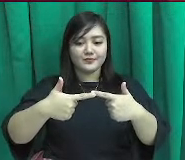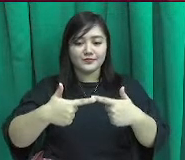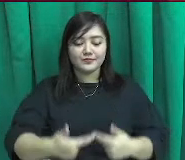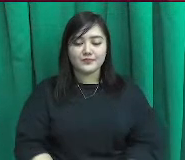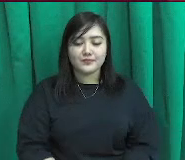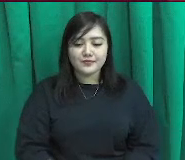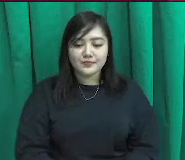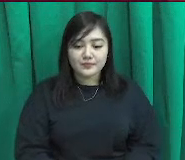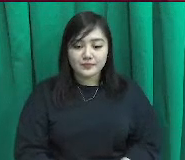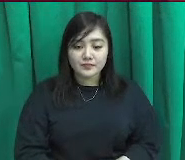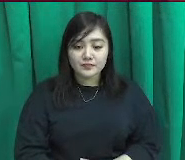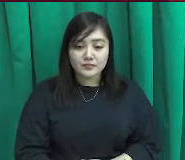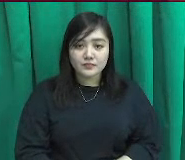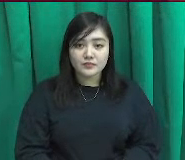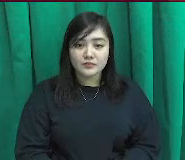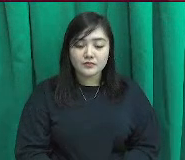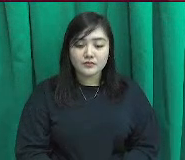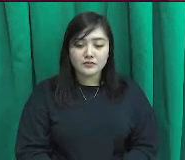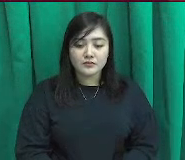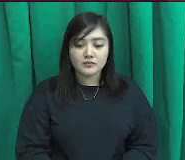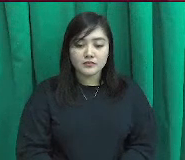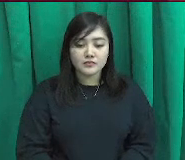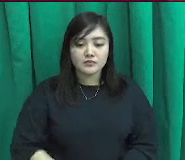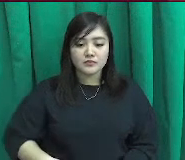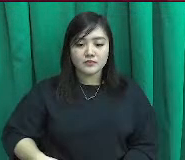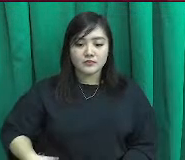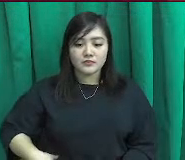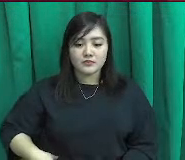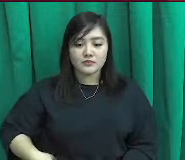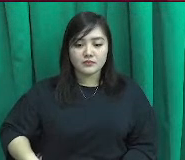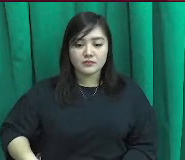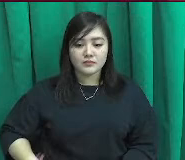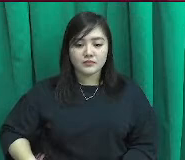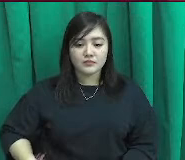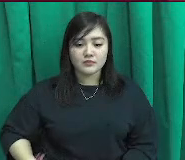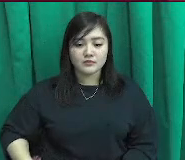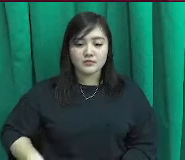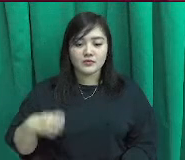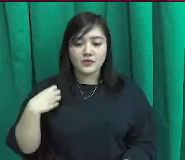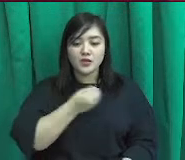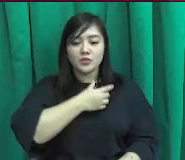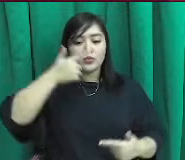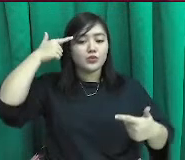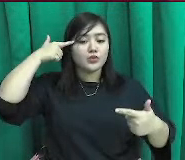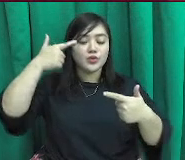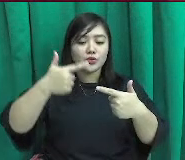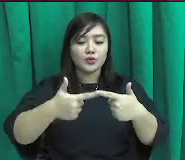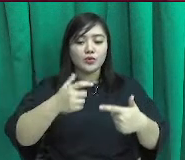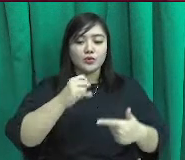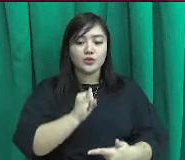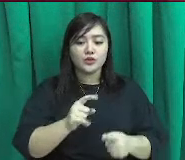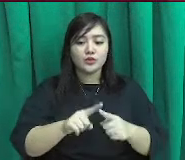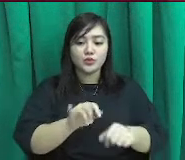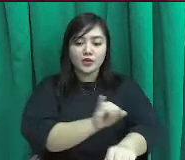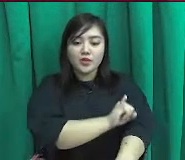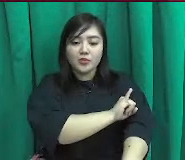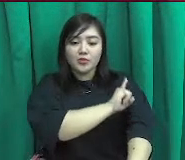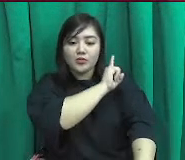kahihiyan dito. Yeah. Ang ating layunin ay mapabuti at